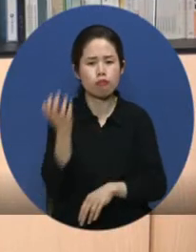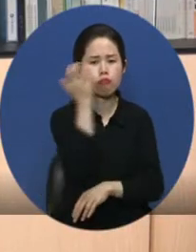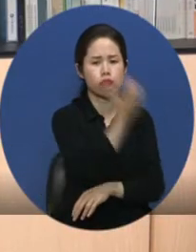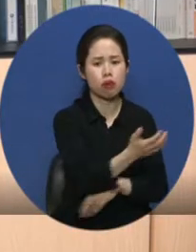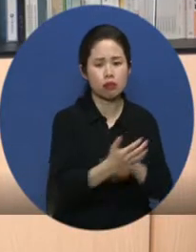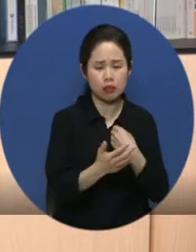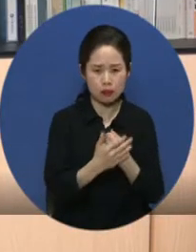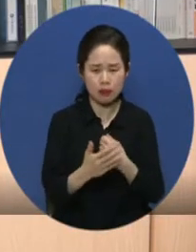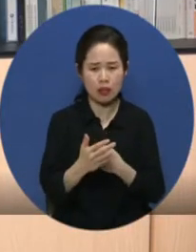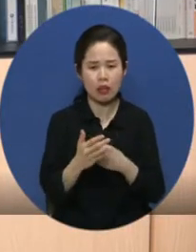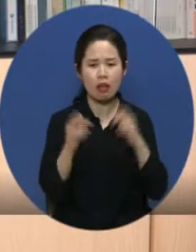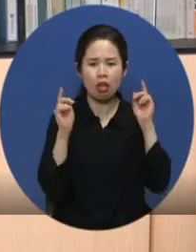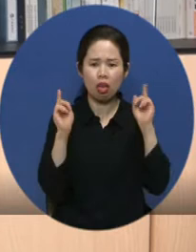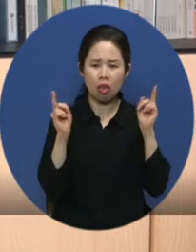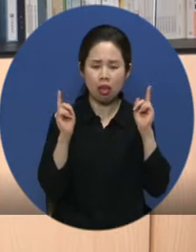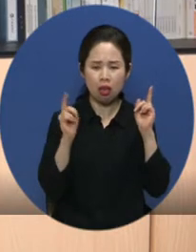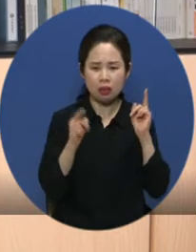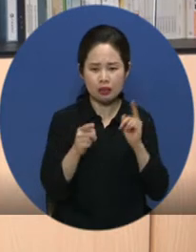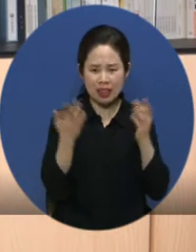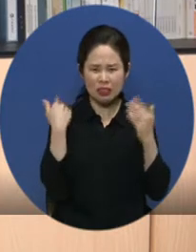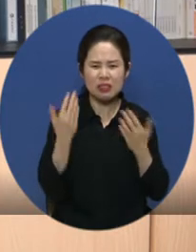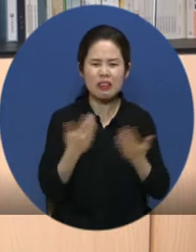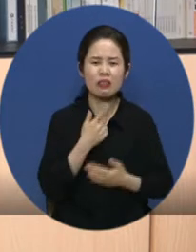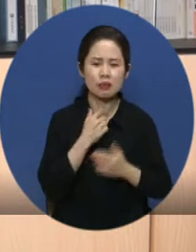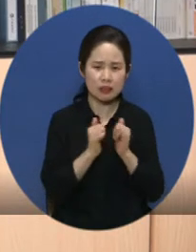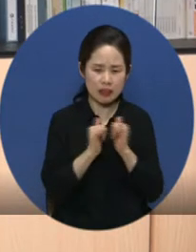와플을 호떡 이런 걸 굽는다거나